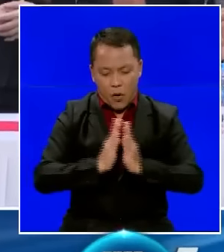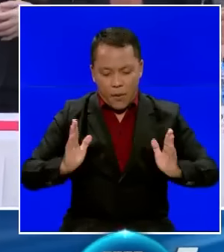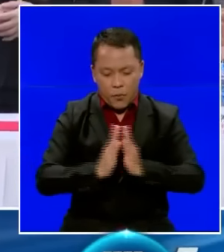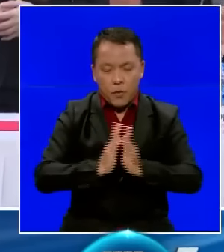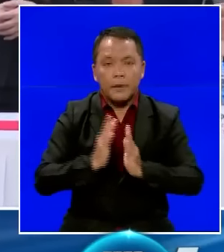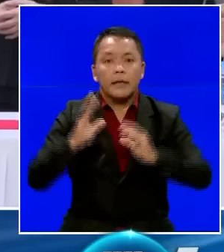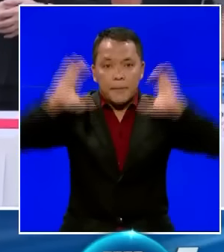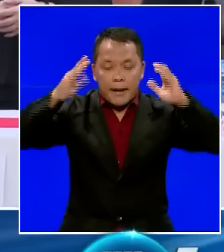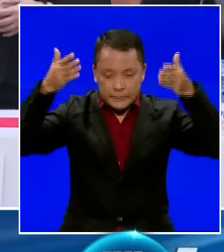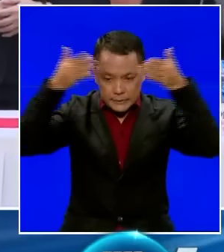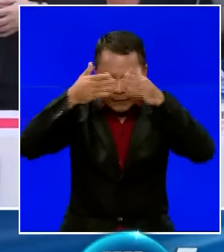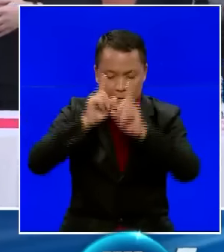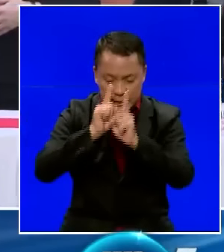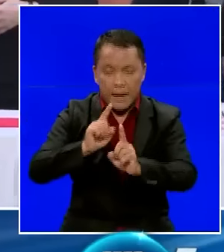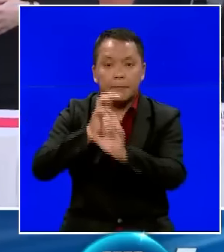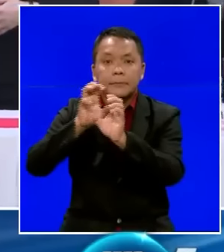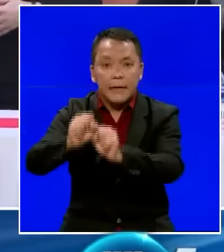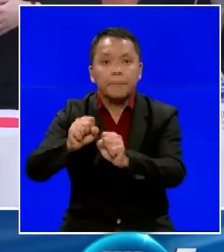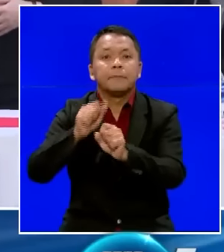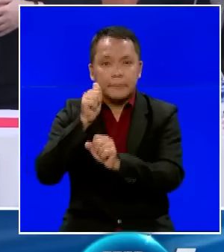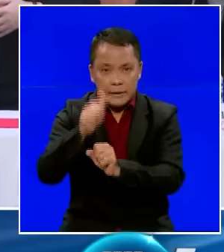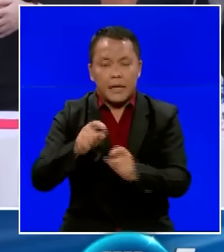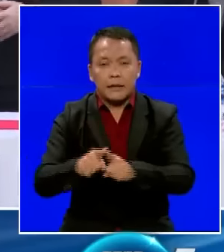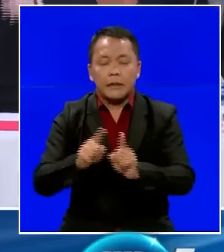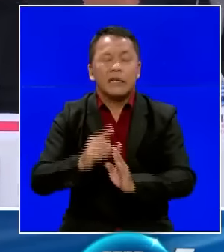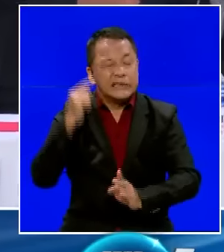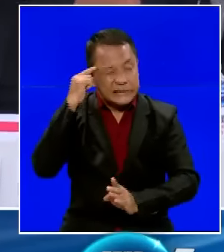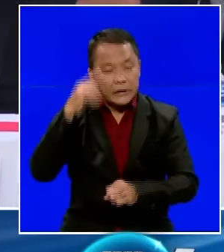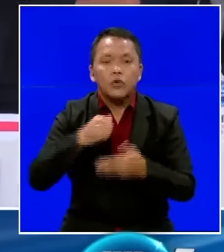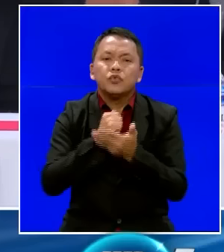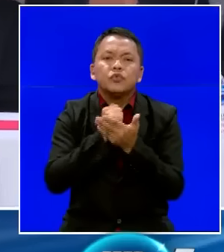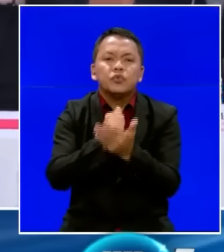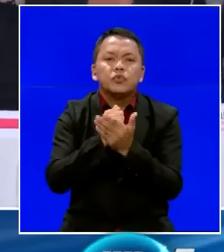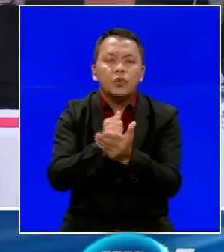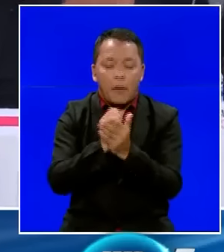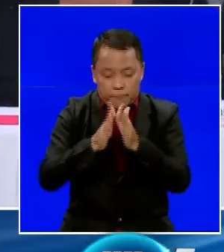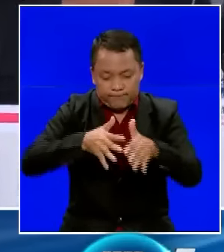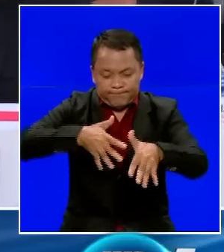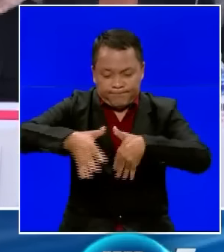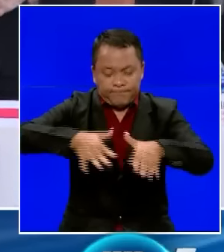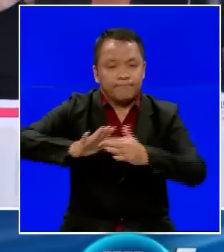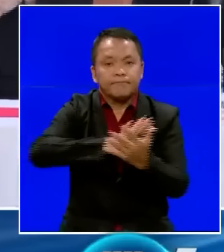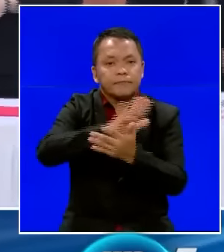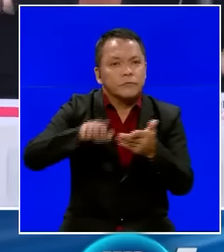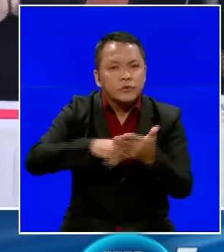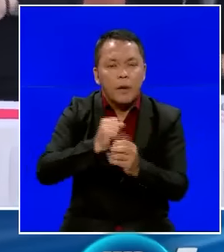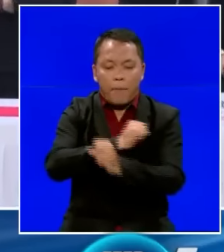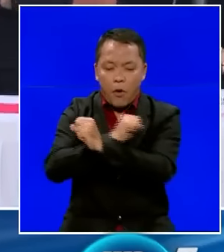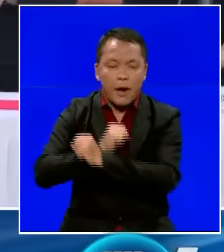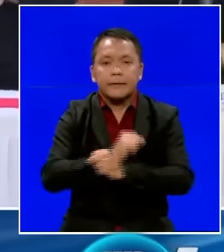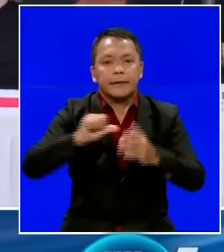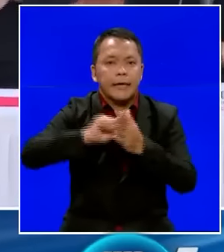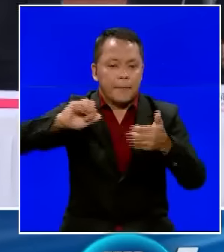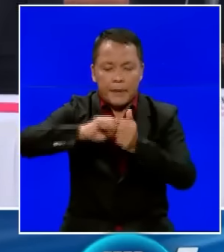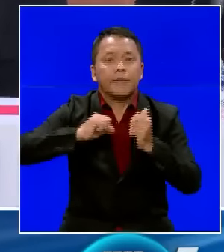การอินโดนีเซียที่ช่วยติดตามจับกุมตัวผู้ต้องหารายนี้เพราะถือว่าเป็นการช่วยมวลมนุษยชาติเลยนะคะในการที่จะป้องกันและแก้ไ